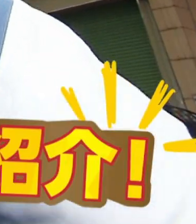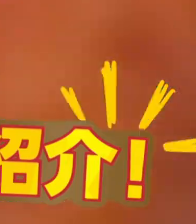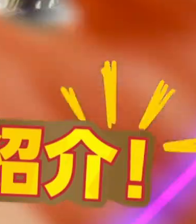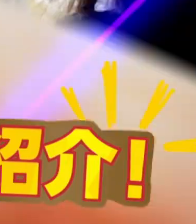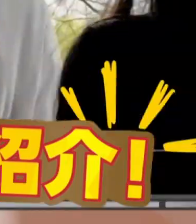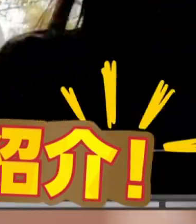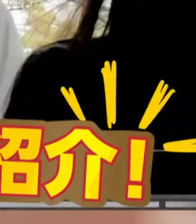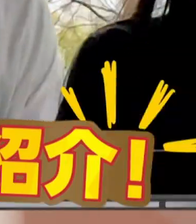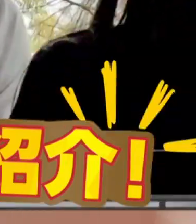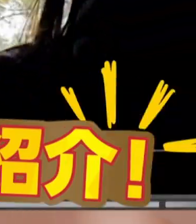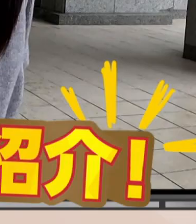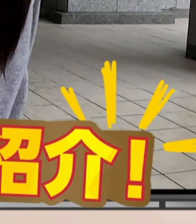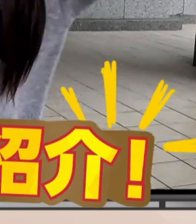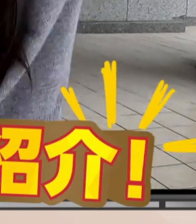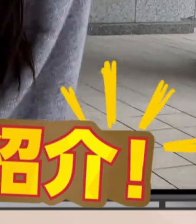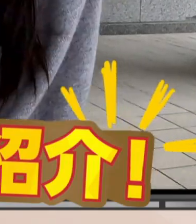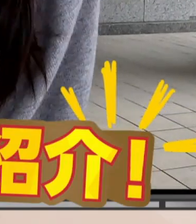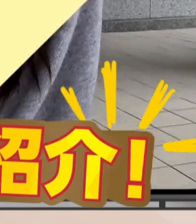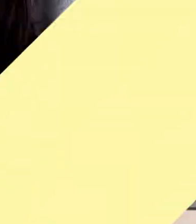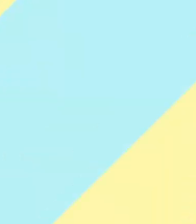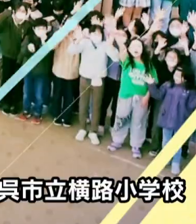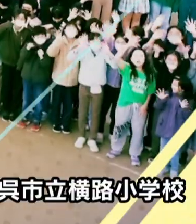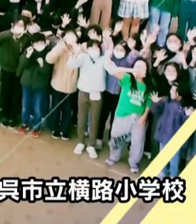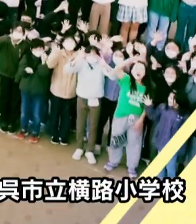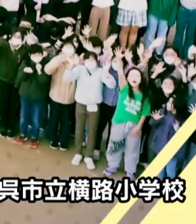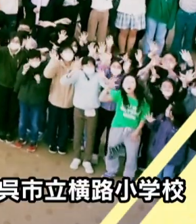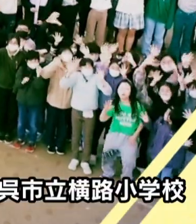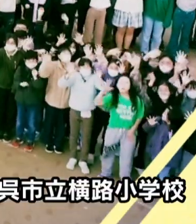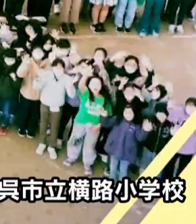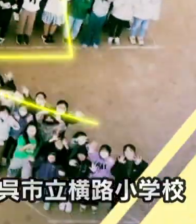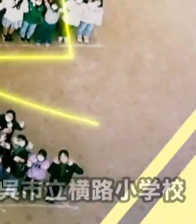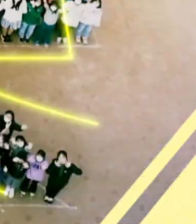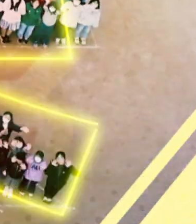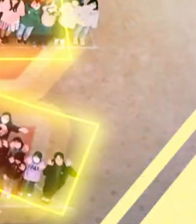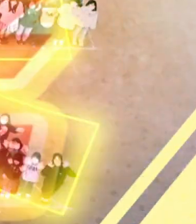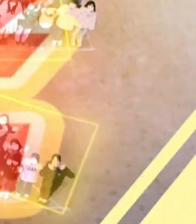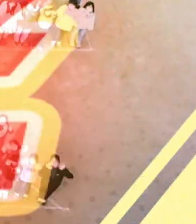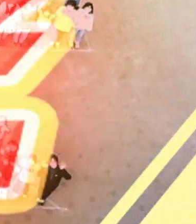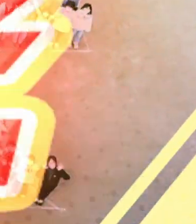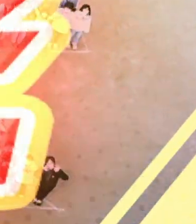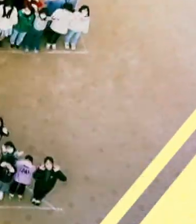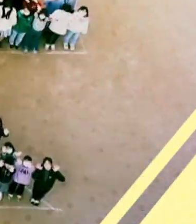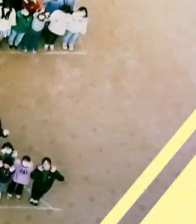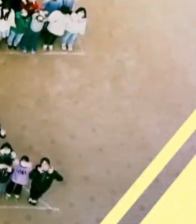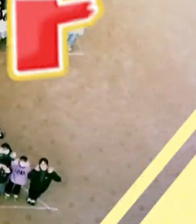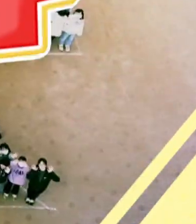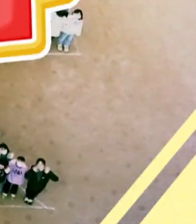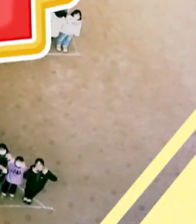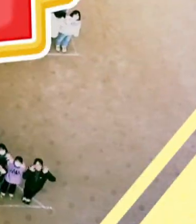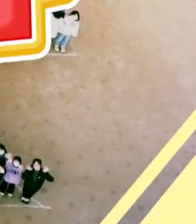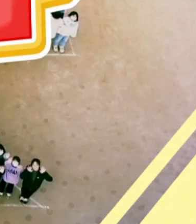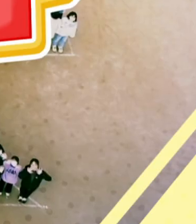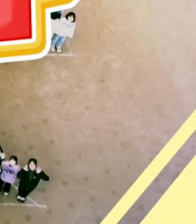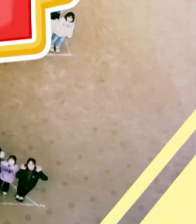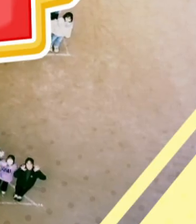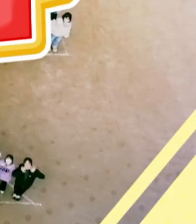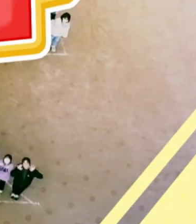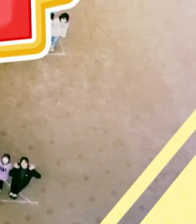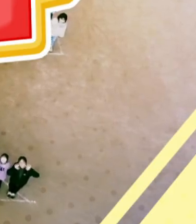を市民と一緒にドーンとご紹介。 我ら クレチューバ